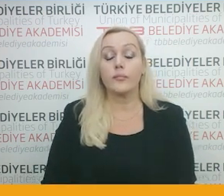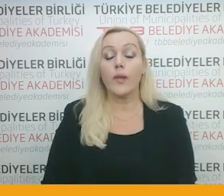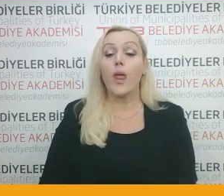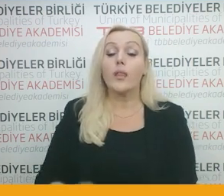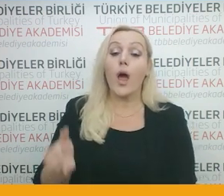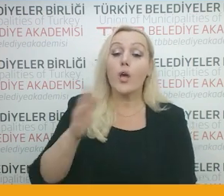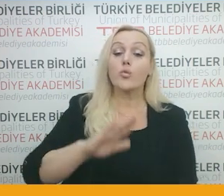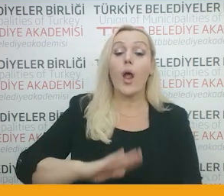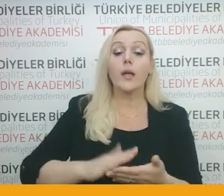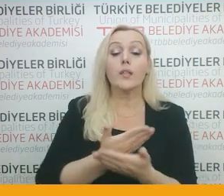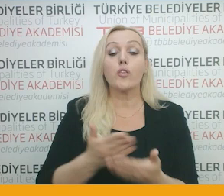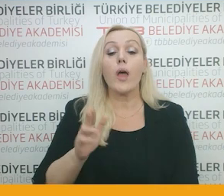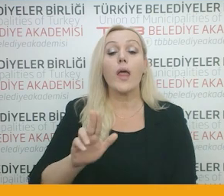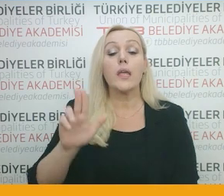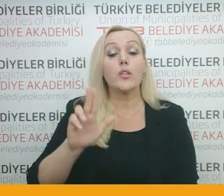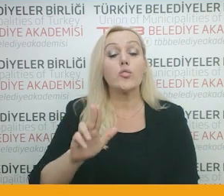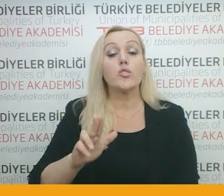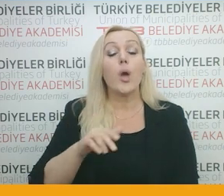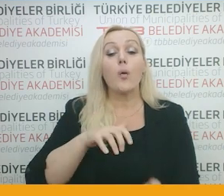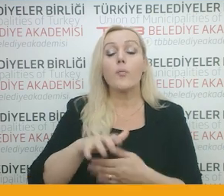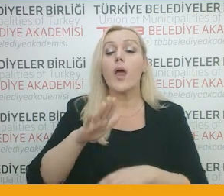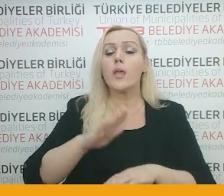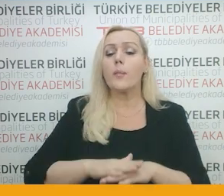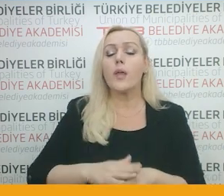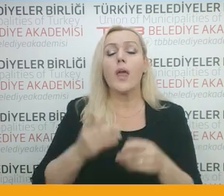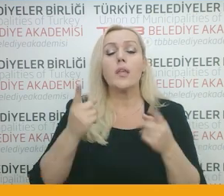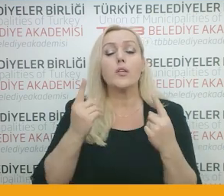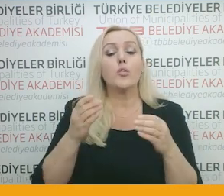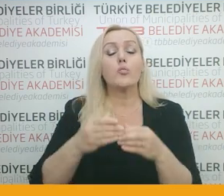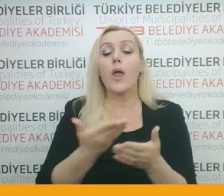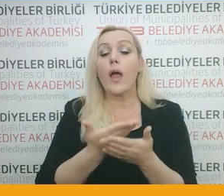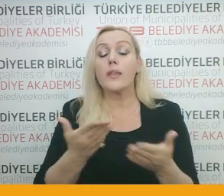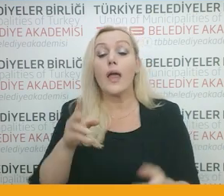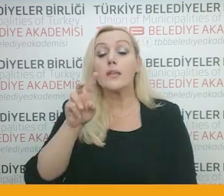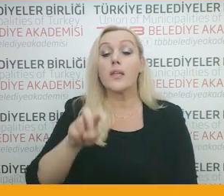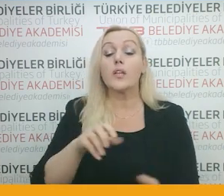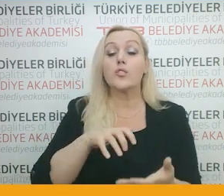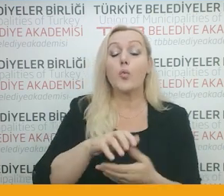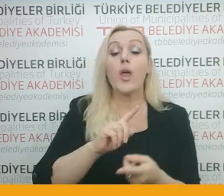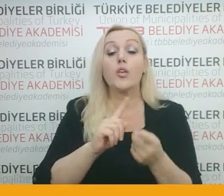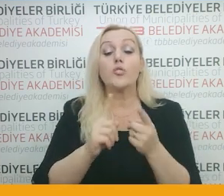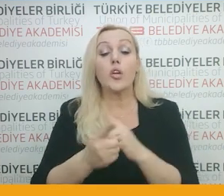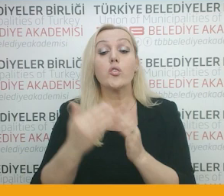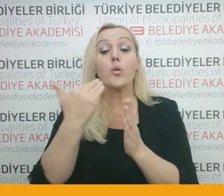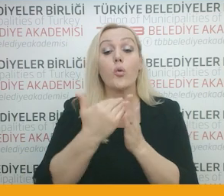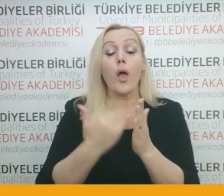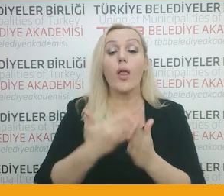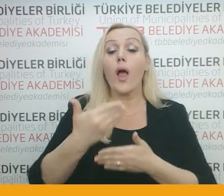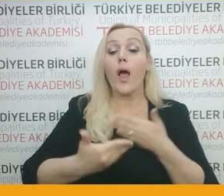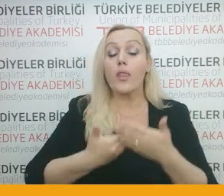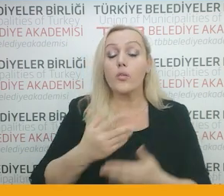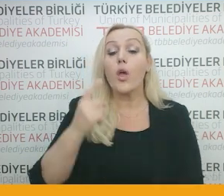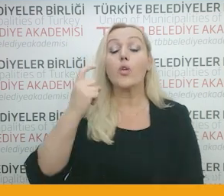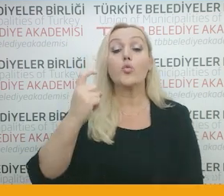Daha sonra arkadaşlar 7. kısımda yaptırımlar, yetkili merciler nelerdir bunlardan bahsediyor. 8. kısımda diğer çeşitli hükümlerden bahsediyor.